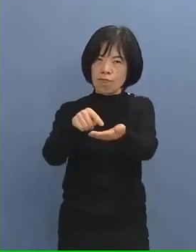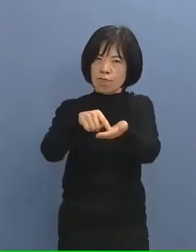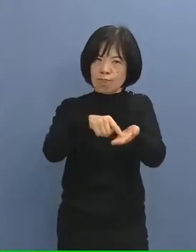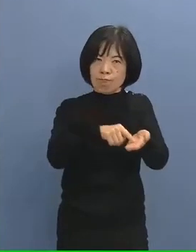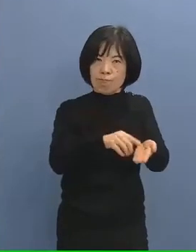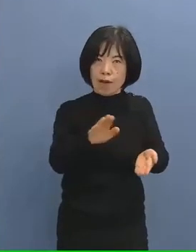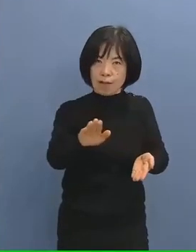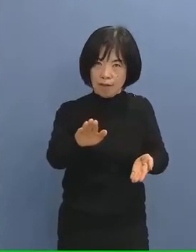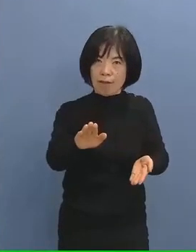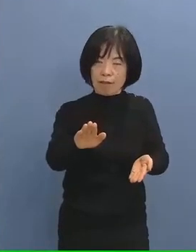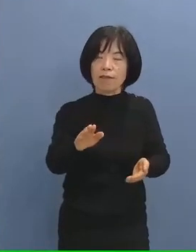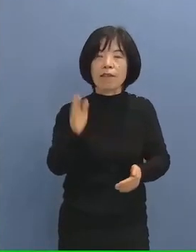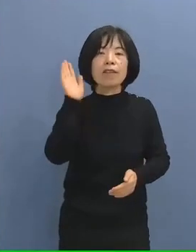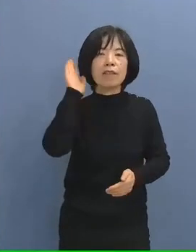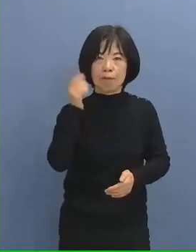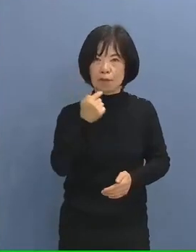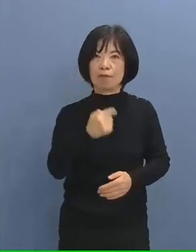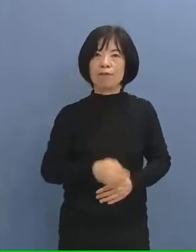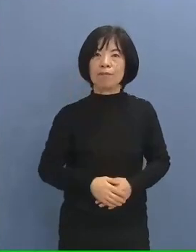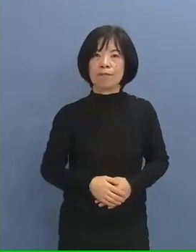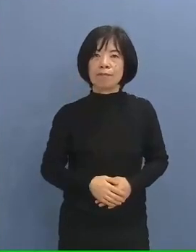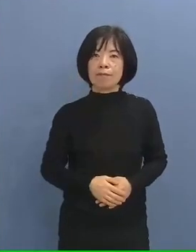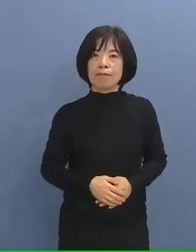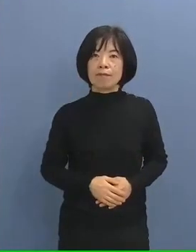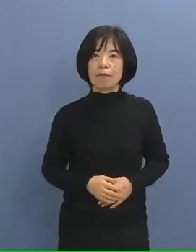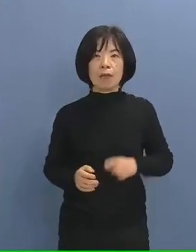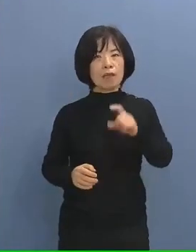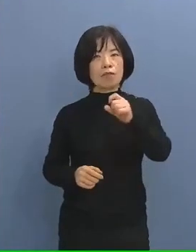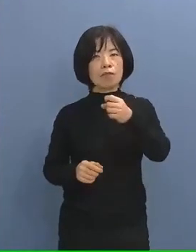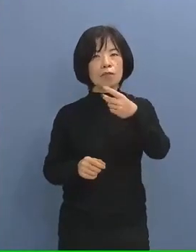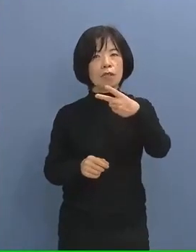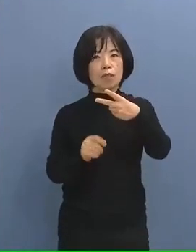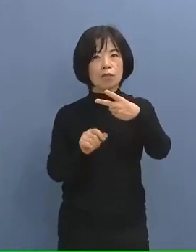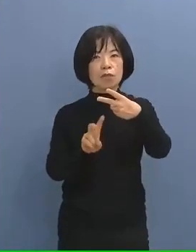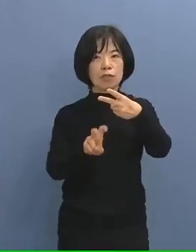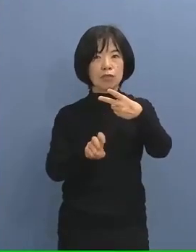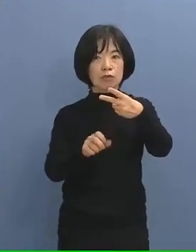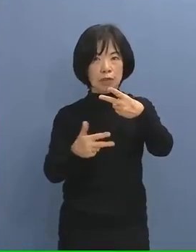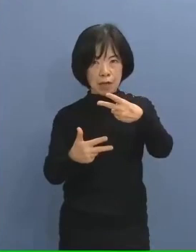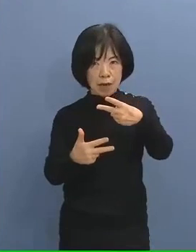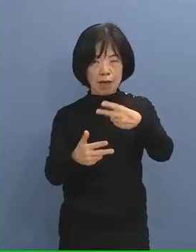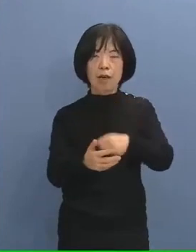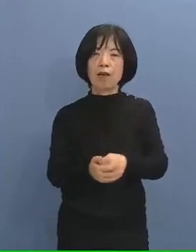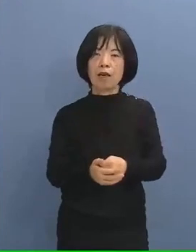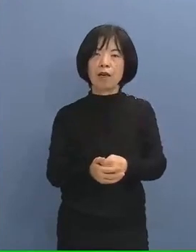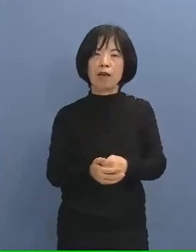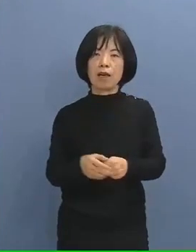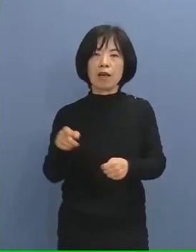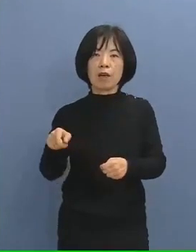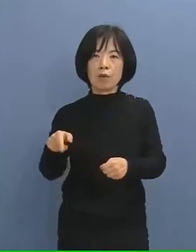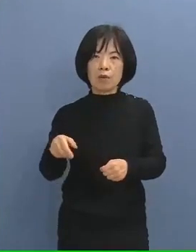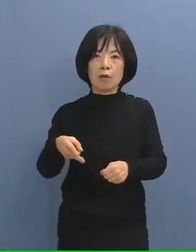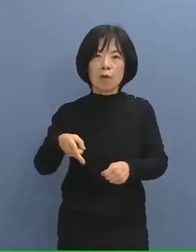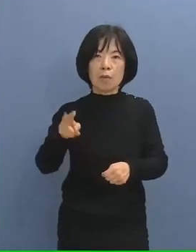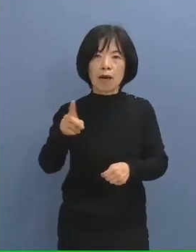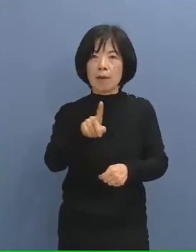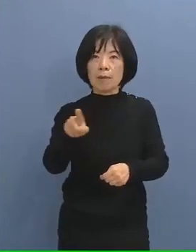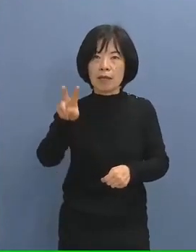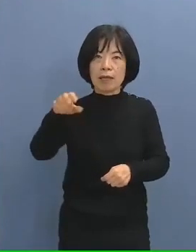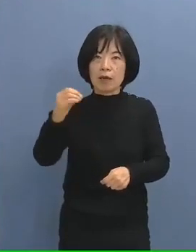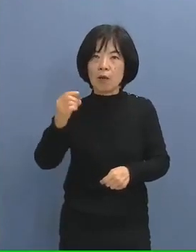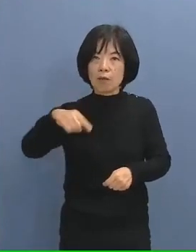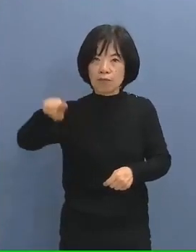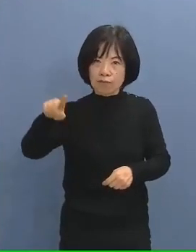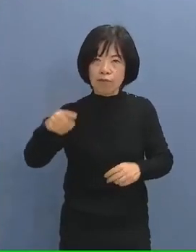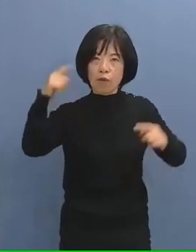あったということです。12月の27日にこのフィールドパビリオンの検討コアメンバー会議